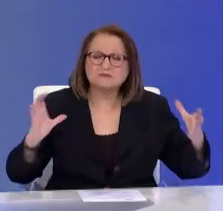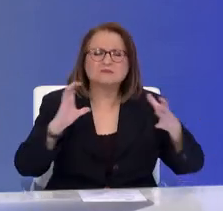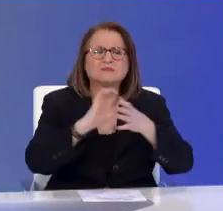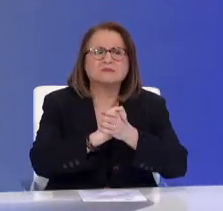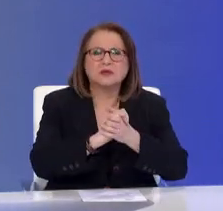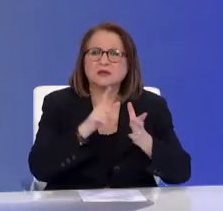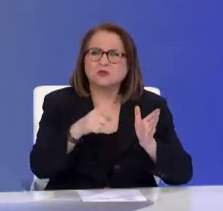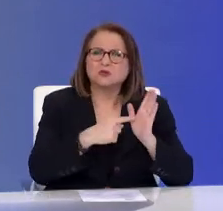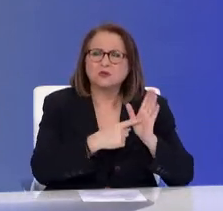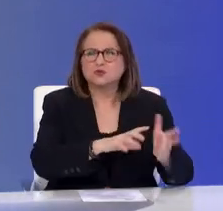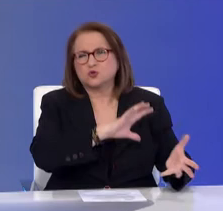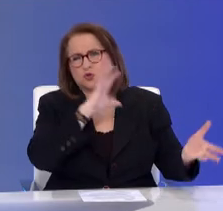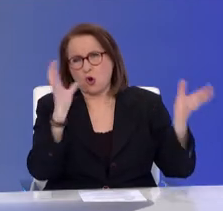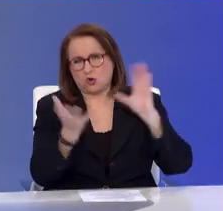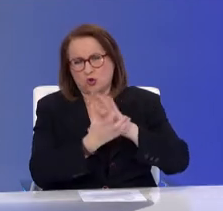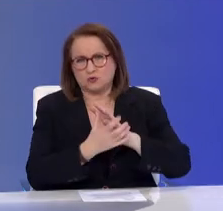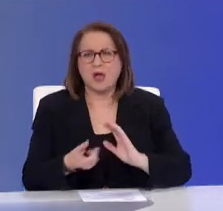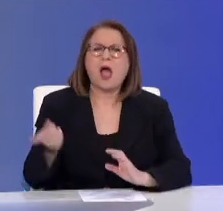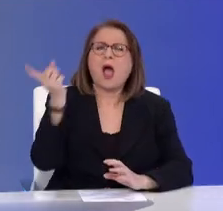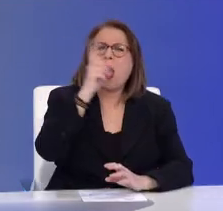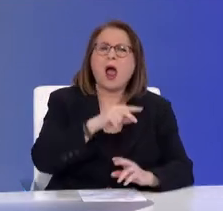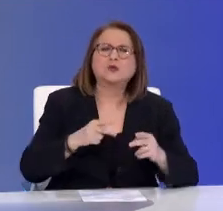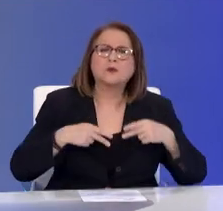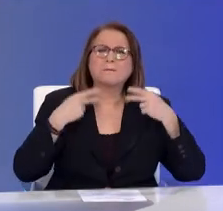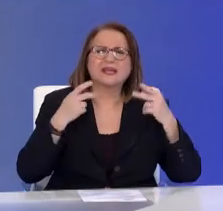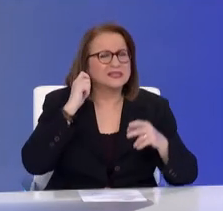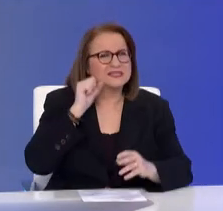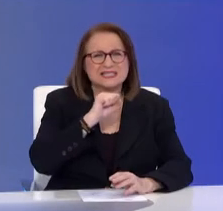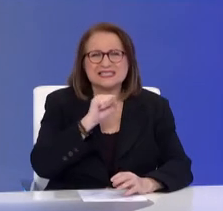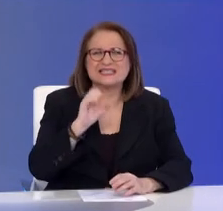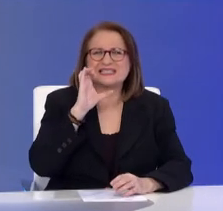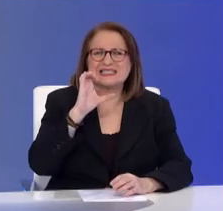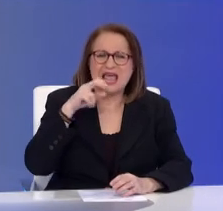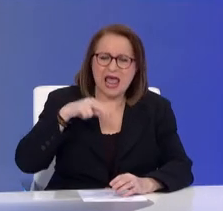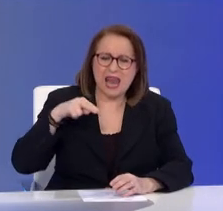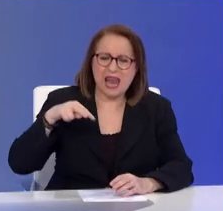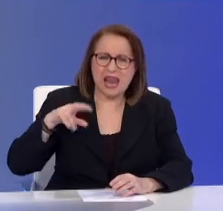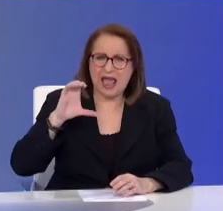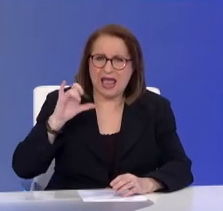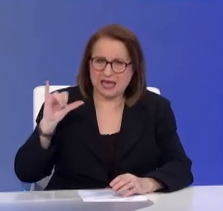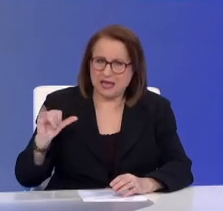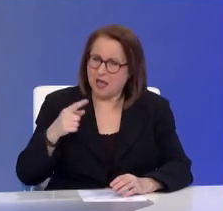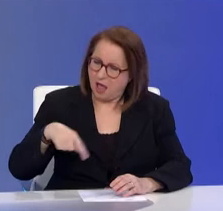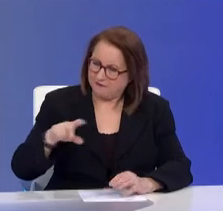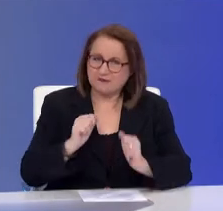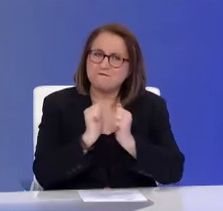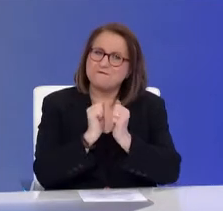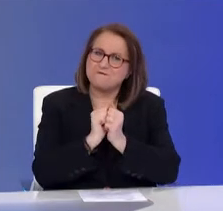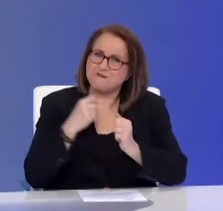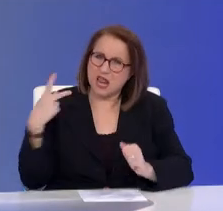Ο Σέλεϊ και άλλα ελεύθερα πνεύματα του κύκλου του Λόρδου